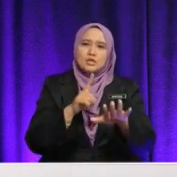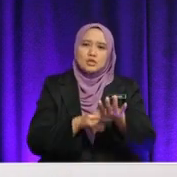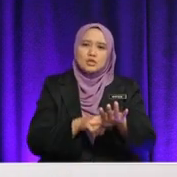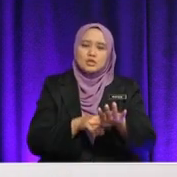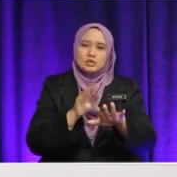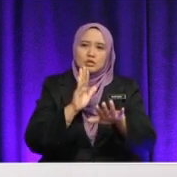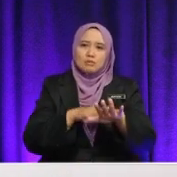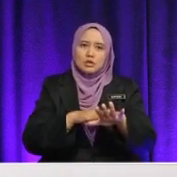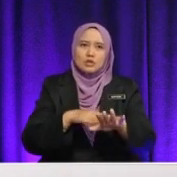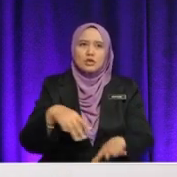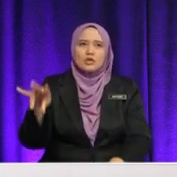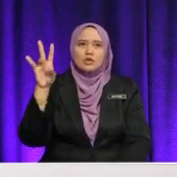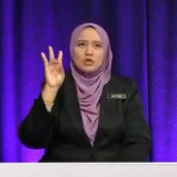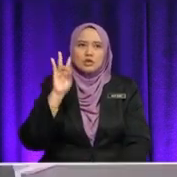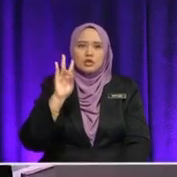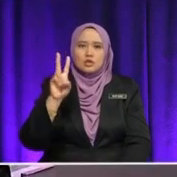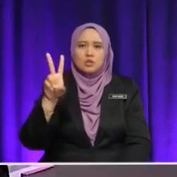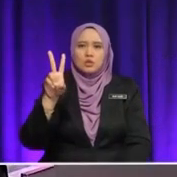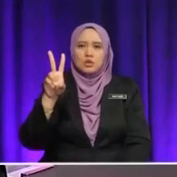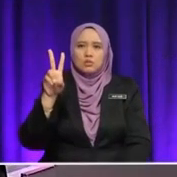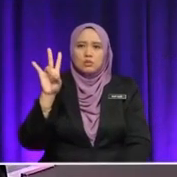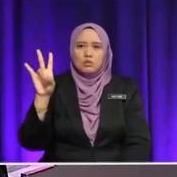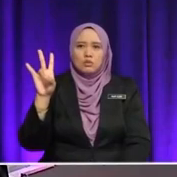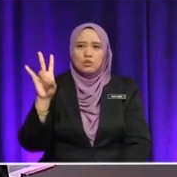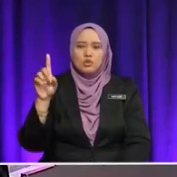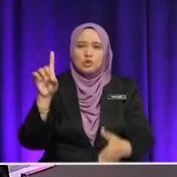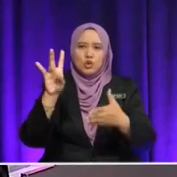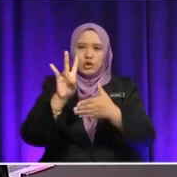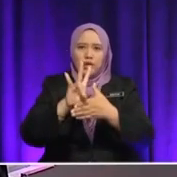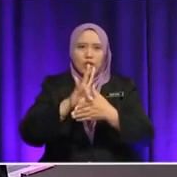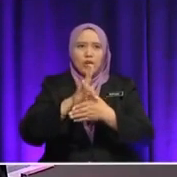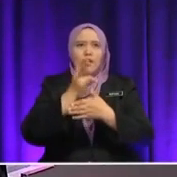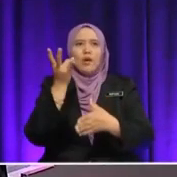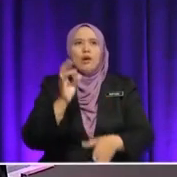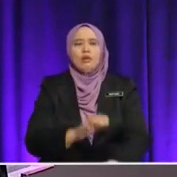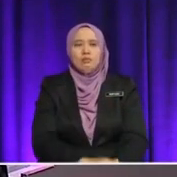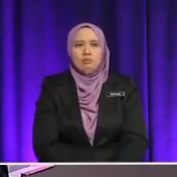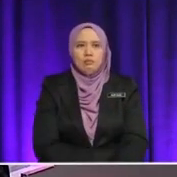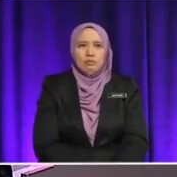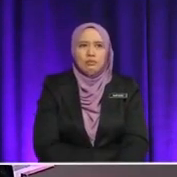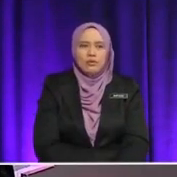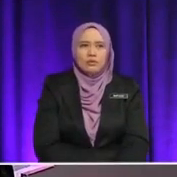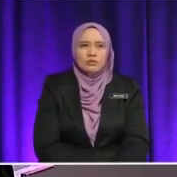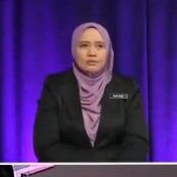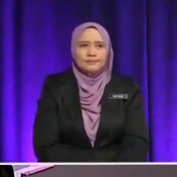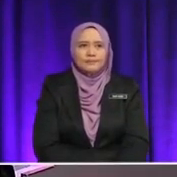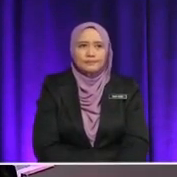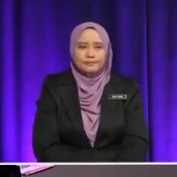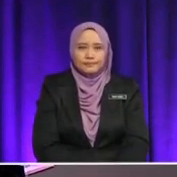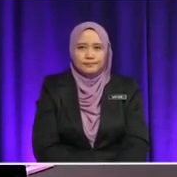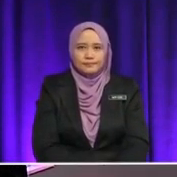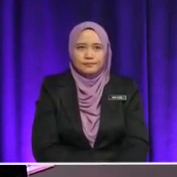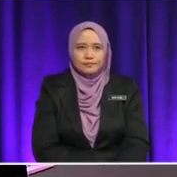2017 hari saja Luke ada pengujian ada langkah yang ke-7 yaitu peti undi